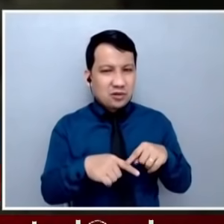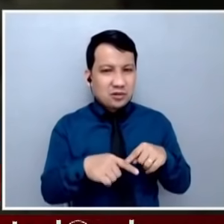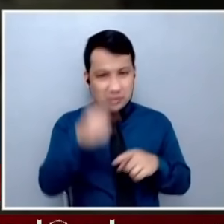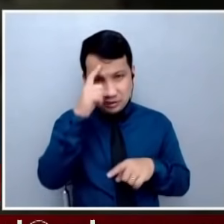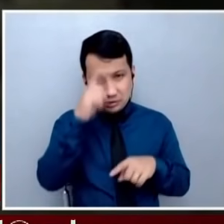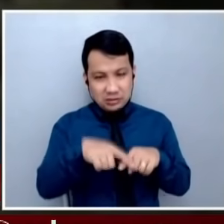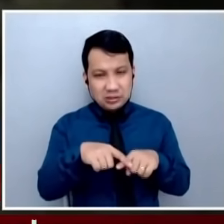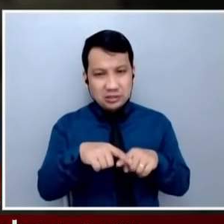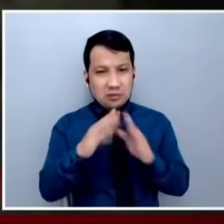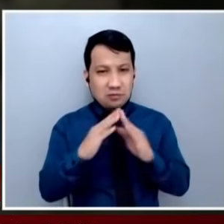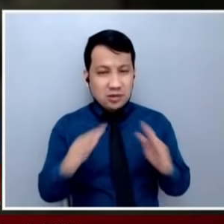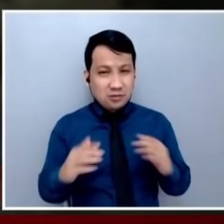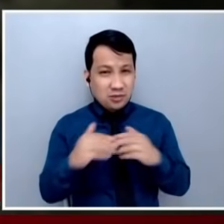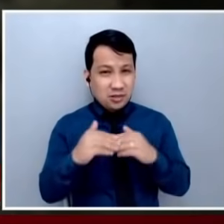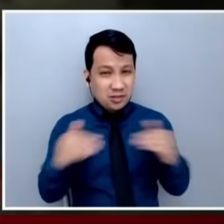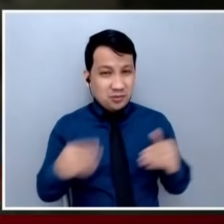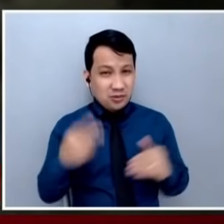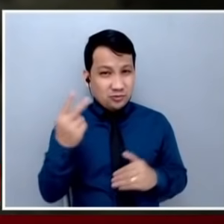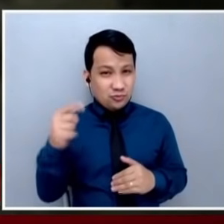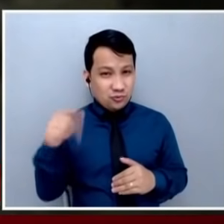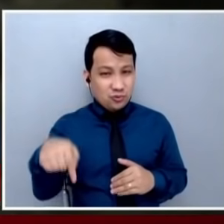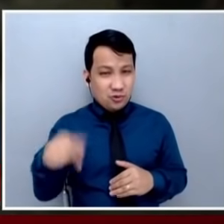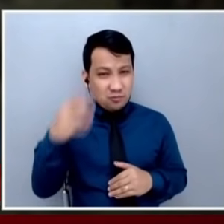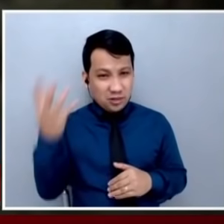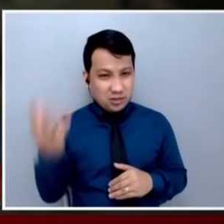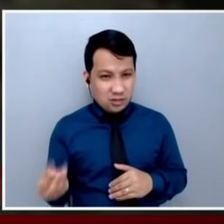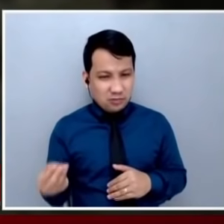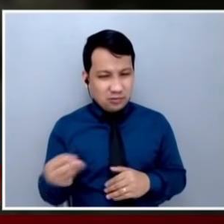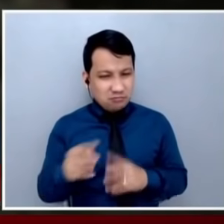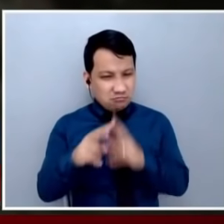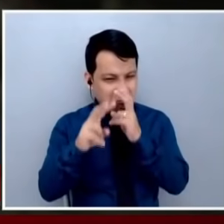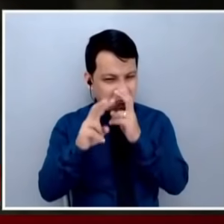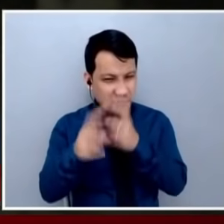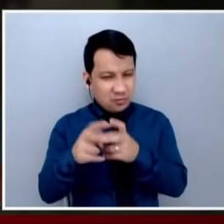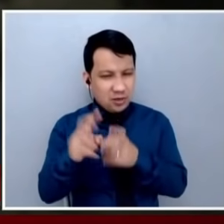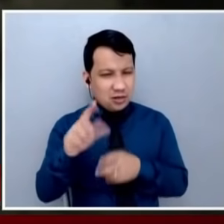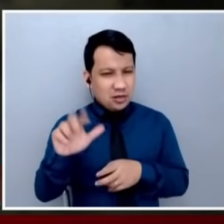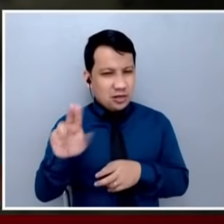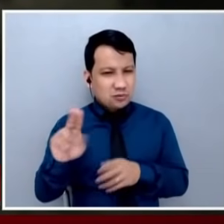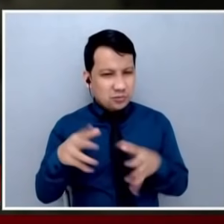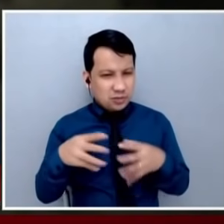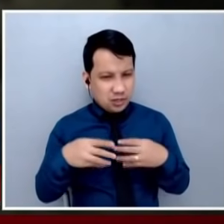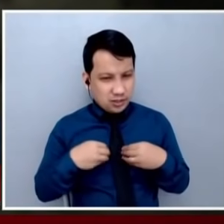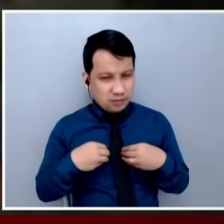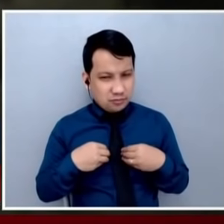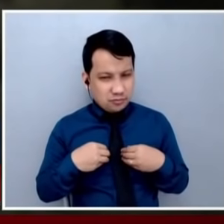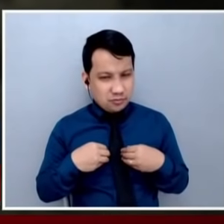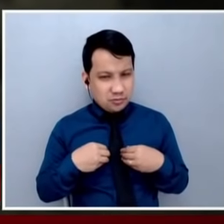bahay. Kahit nasa alert level 2 ang Batangas, ay nagigipit pa rin ang LGU sa pagtanggap ng mga turista.